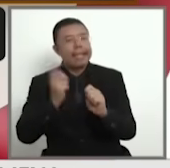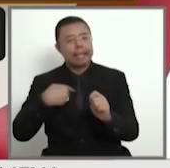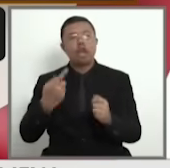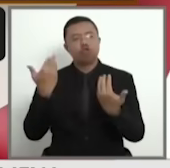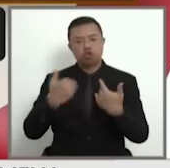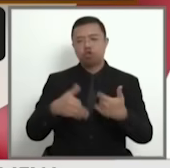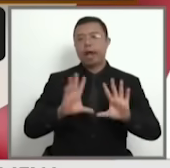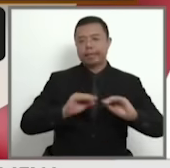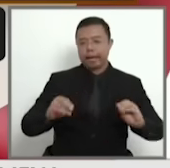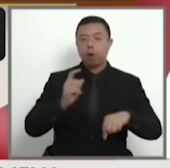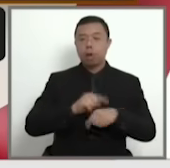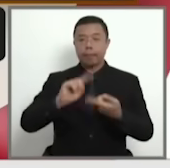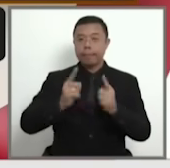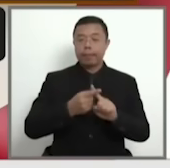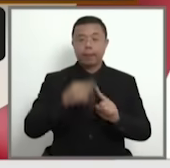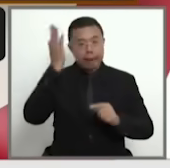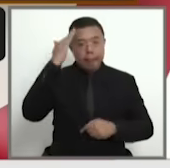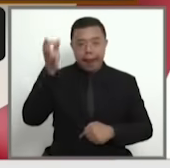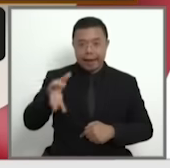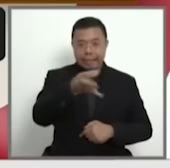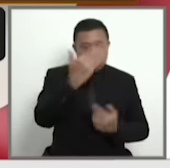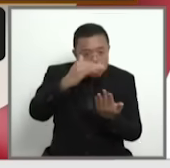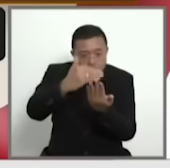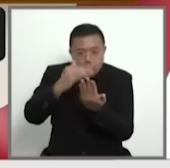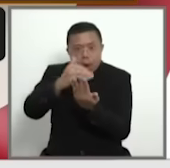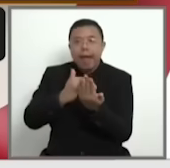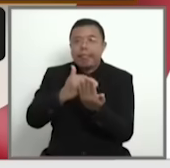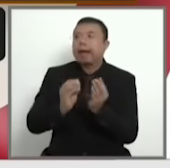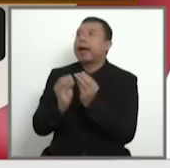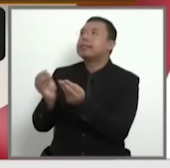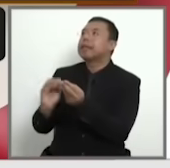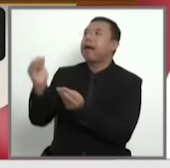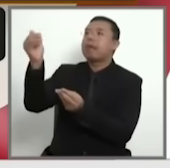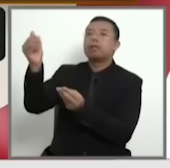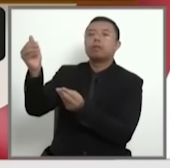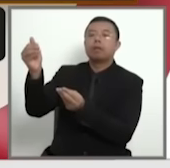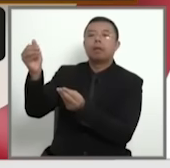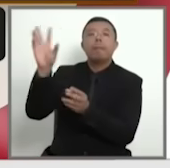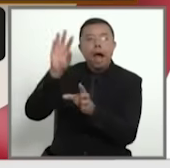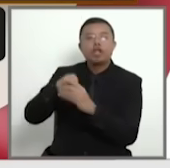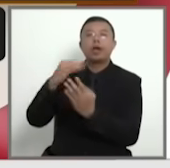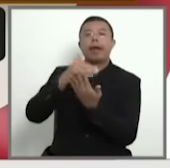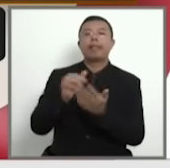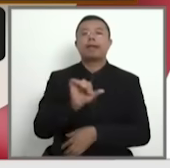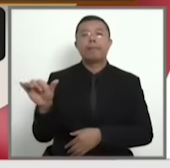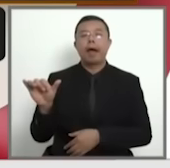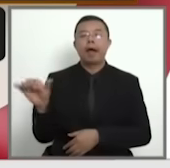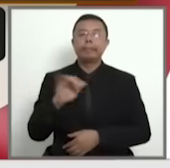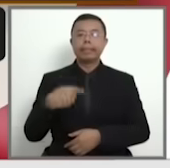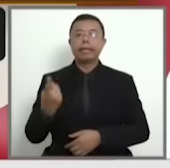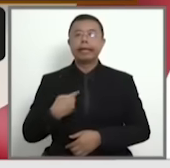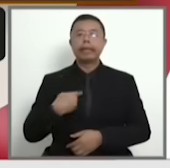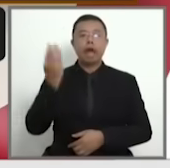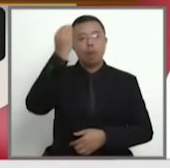lakukan dan ketika kawan-kawan Kades sudah bersusah payah diberikan ke atas balik lagi pada data yang sama seolah-olah kita